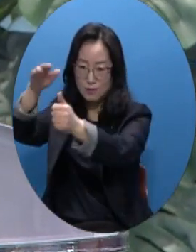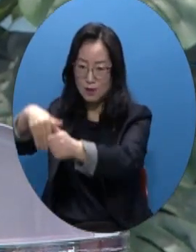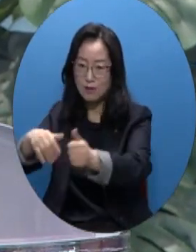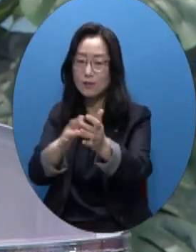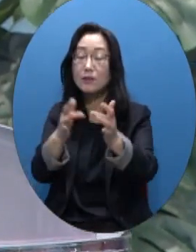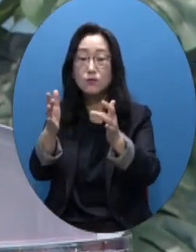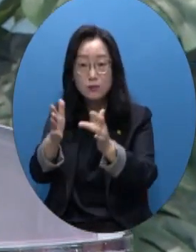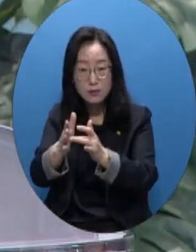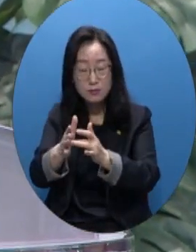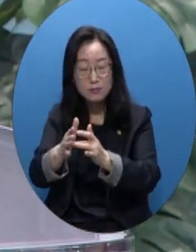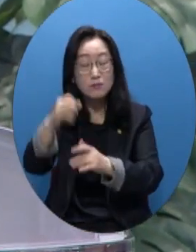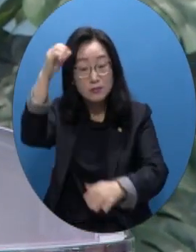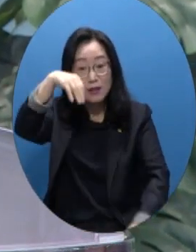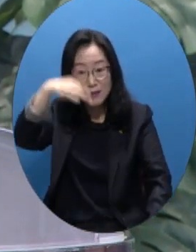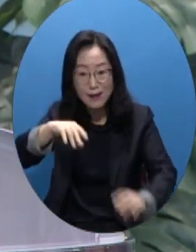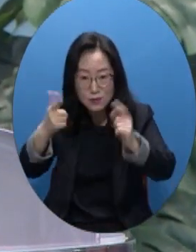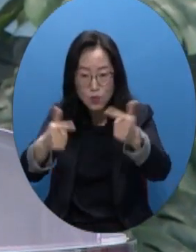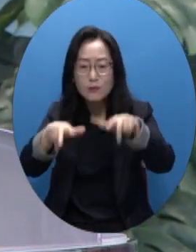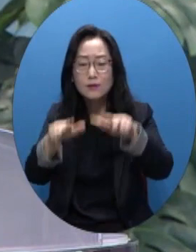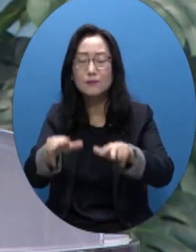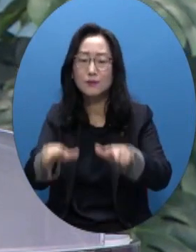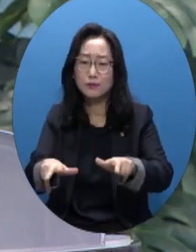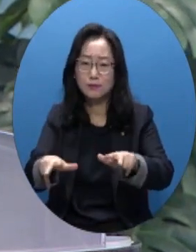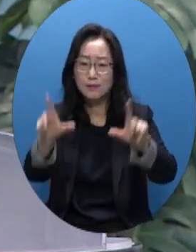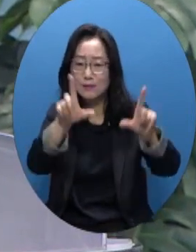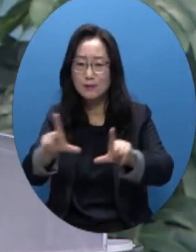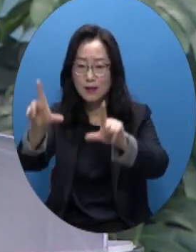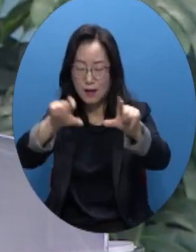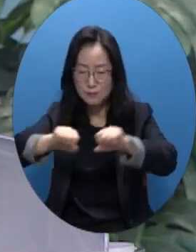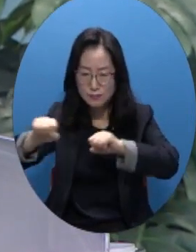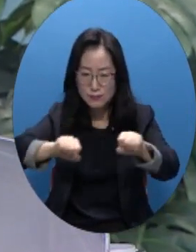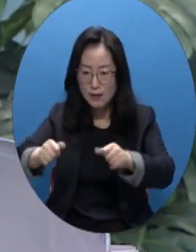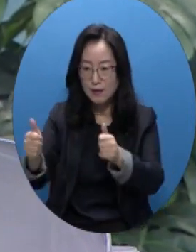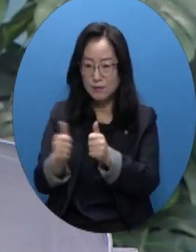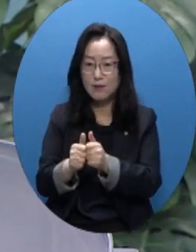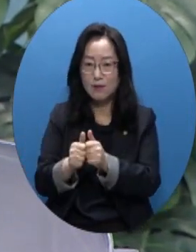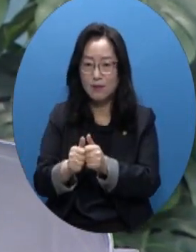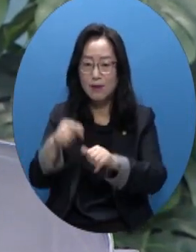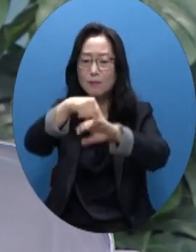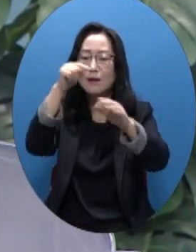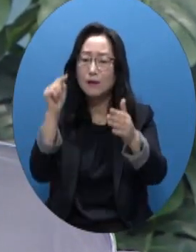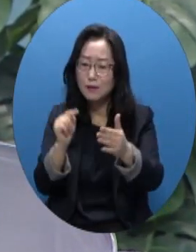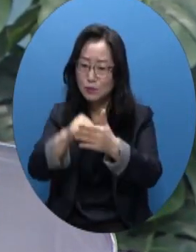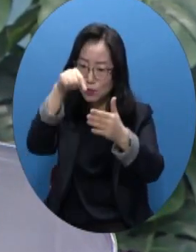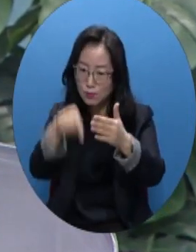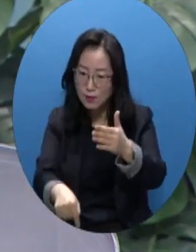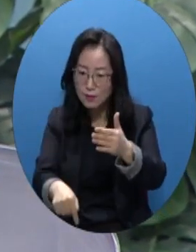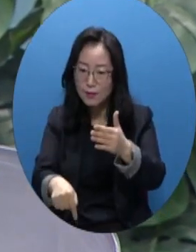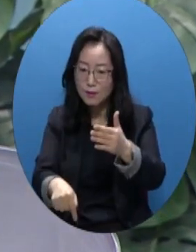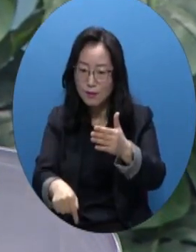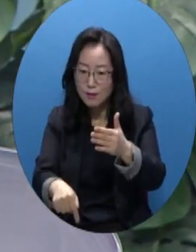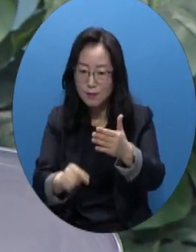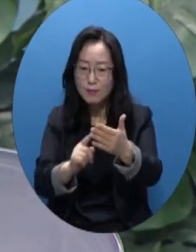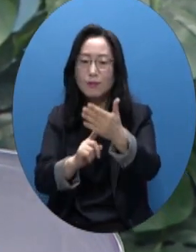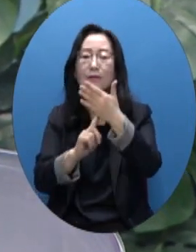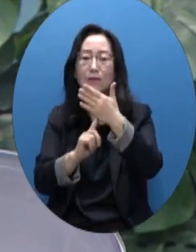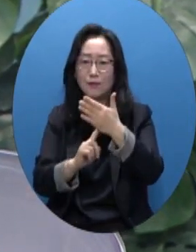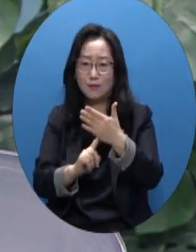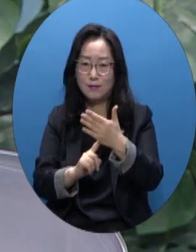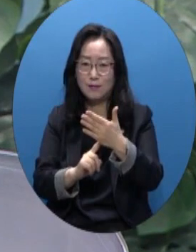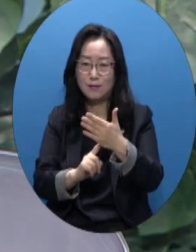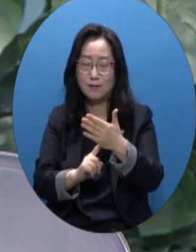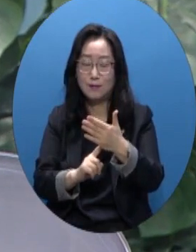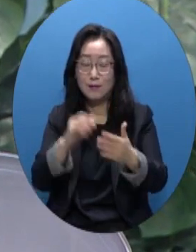예수님이 아니라 지금 이시간 살아 역사하신 예수님으로 내 마음속에 걸어 오셨습니다 그런데